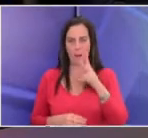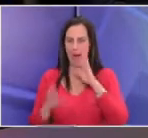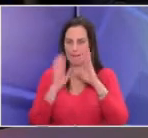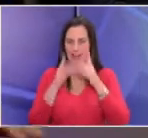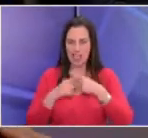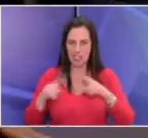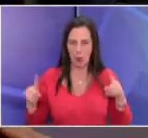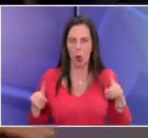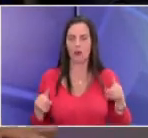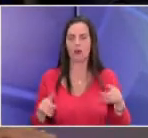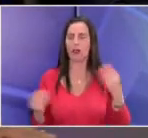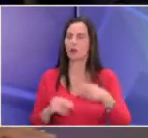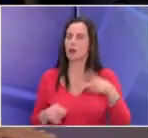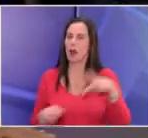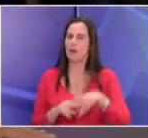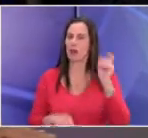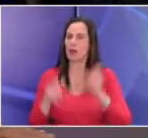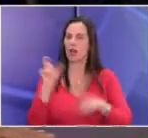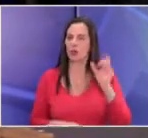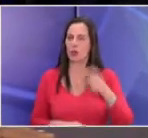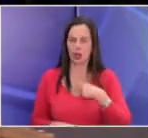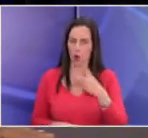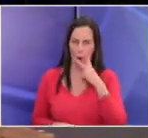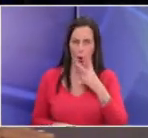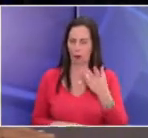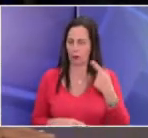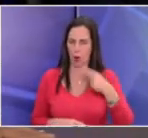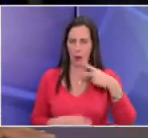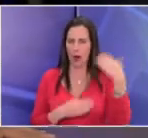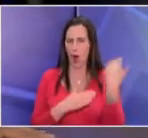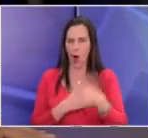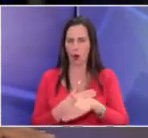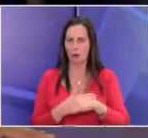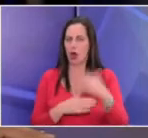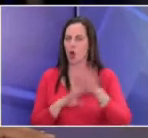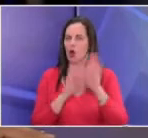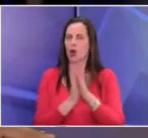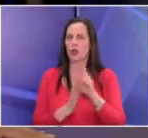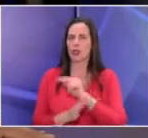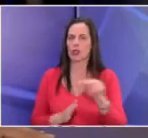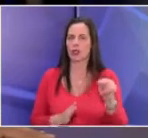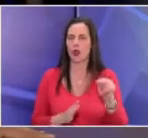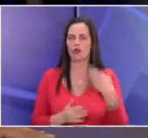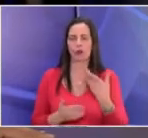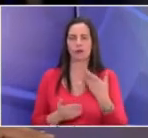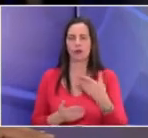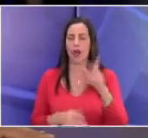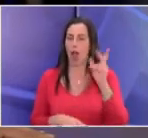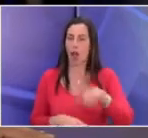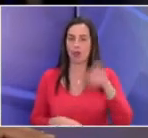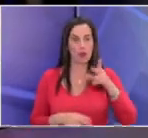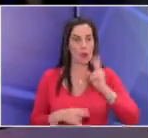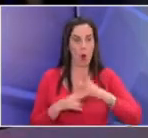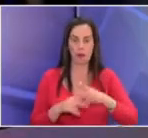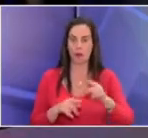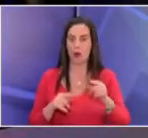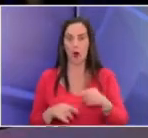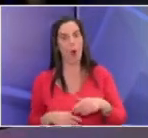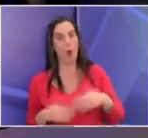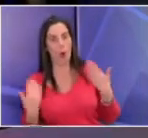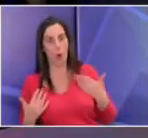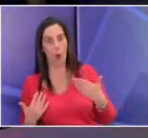חסר אונים. אז א', אני רוצה להודות לך, תנת וורקנה, שאת חלק מהפעילים במטה למען שחרור אברה מנגיסטו.